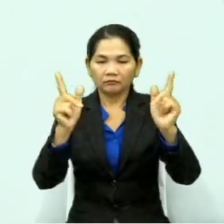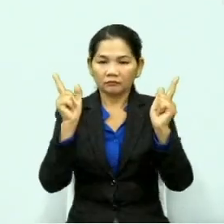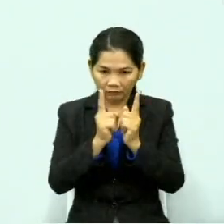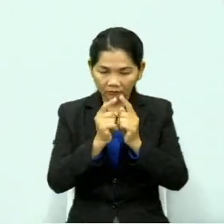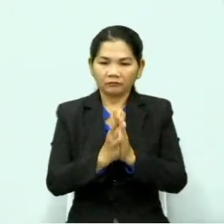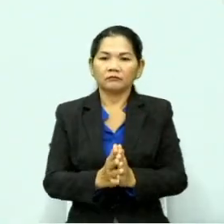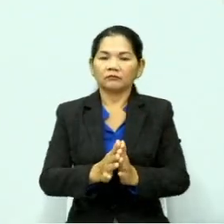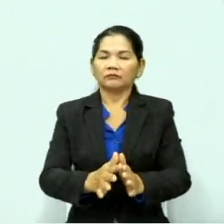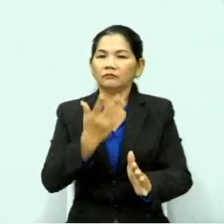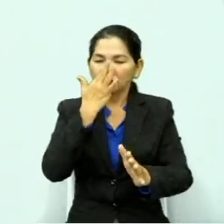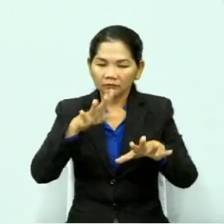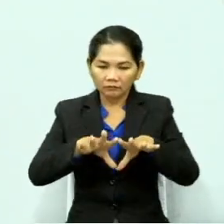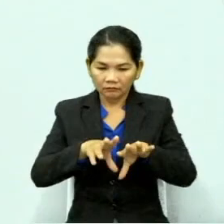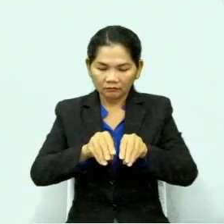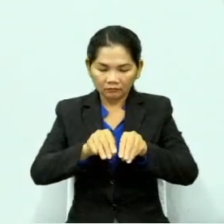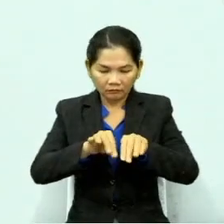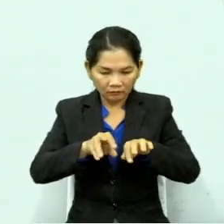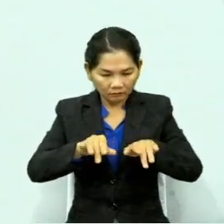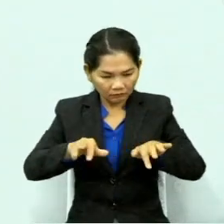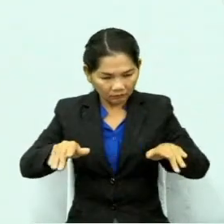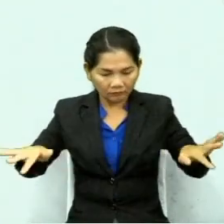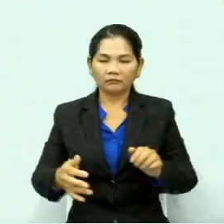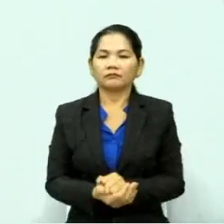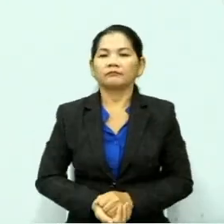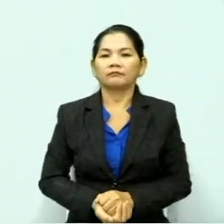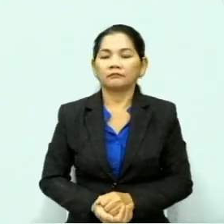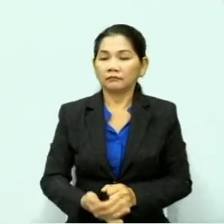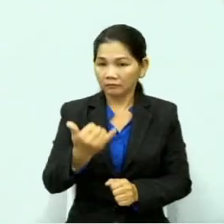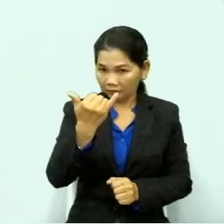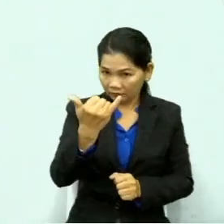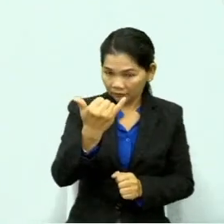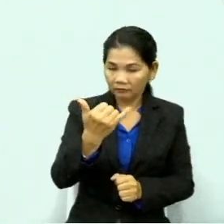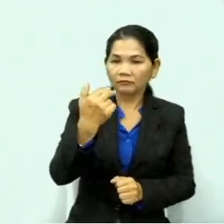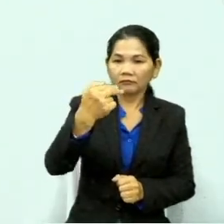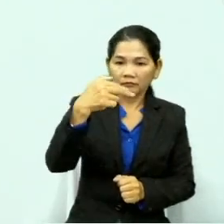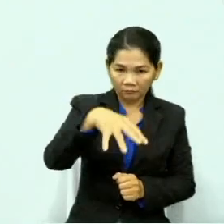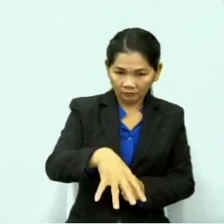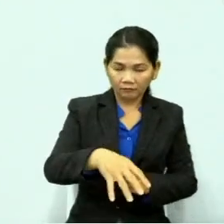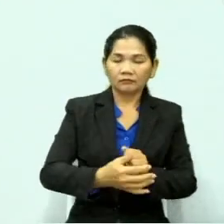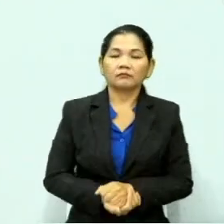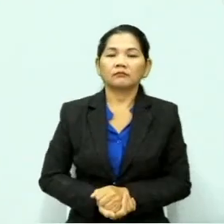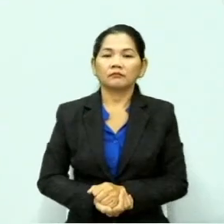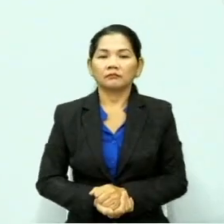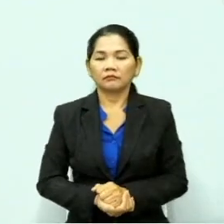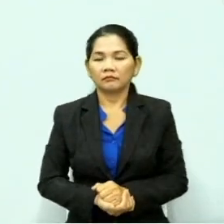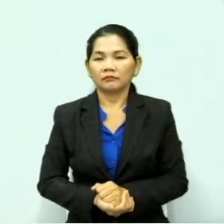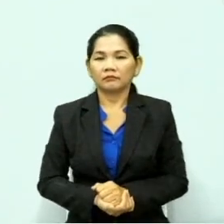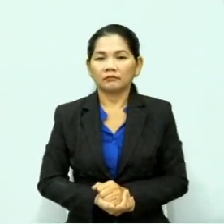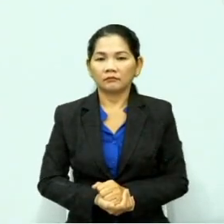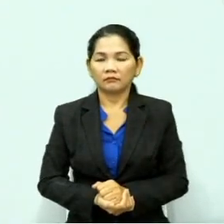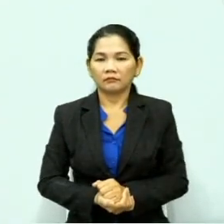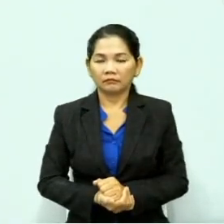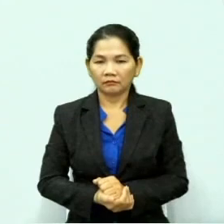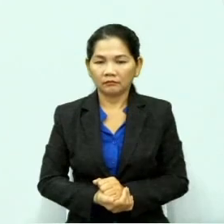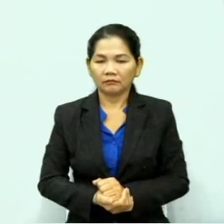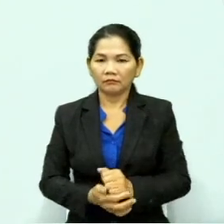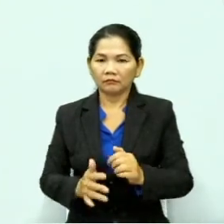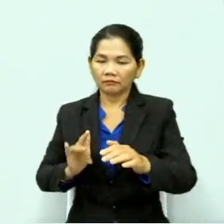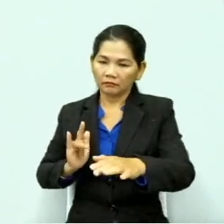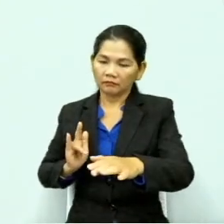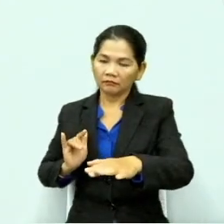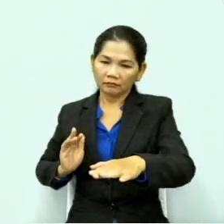sạ một chàn trắng con tiền tuột mới ta miên và muối còn lại men ấp có là lấy thì muối cứ cho chúa sáng mà nồi